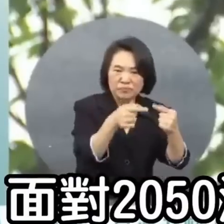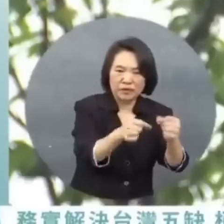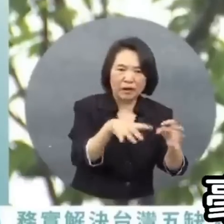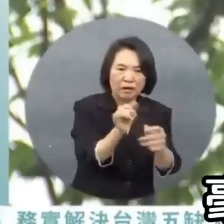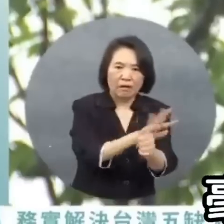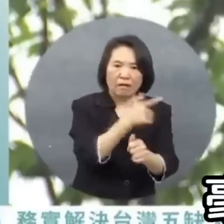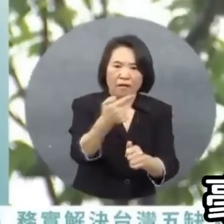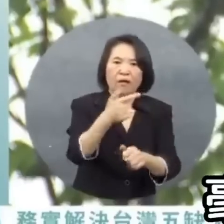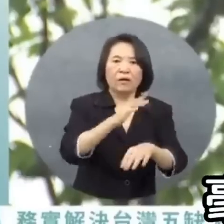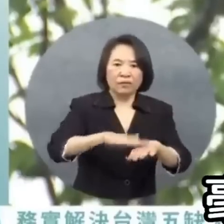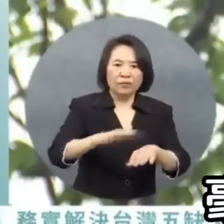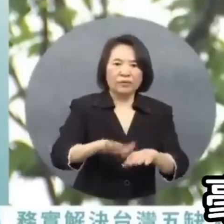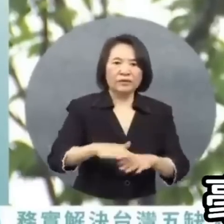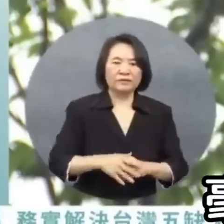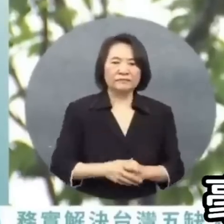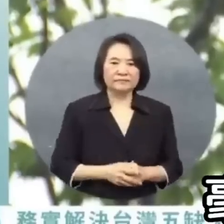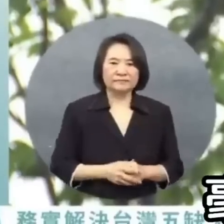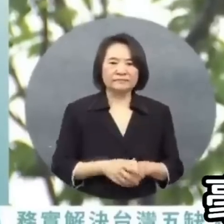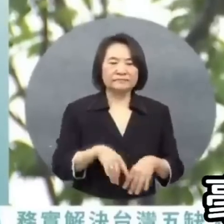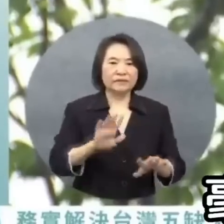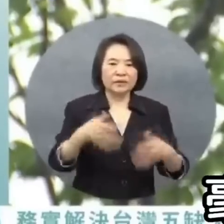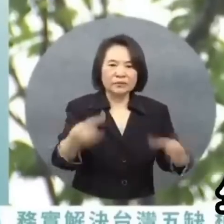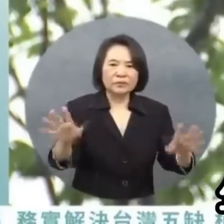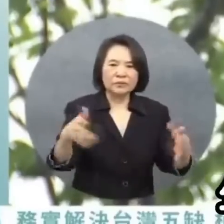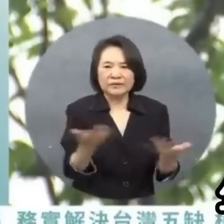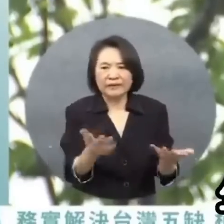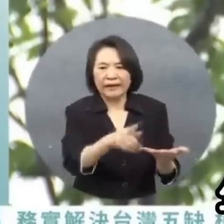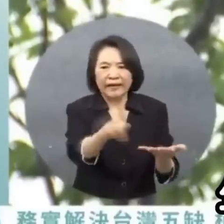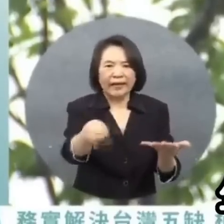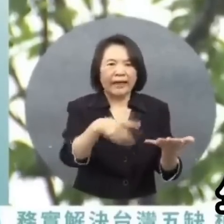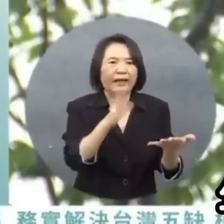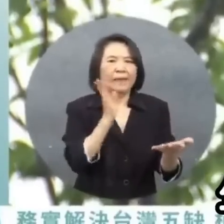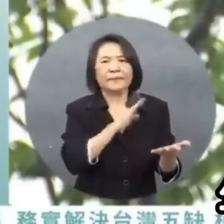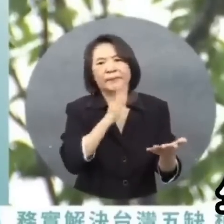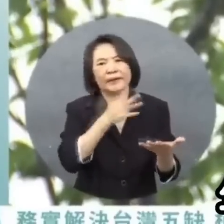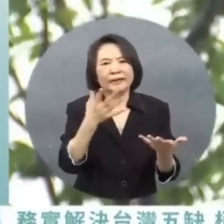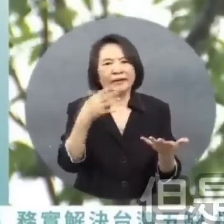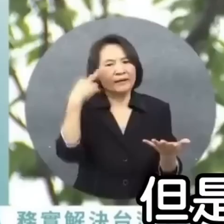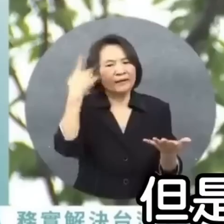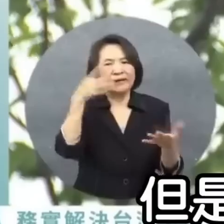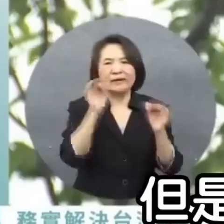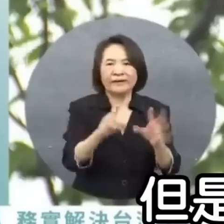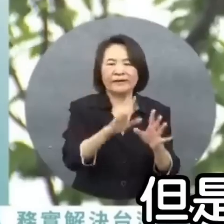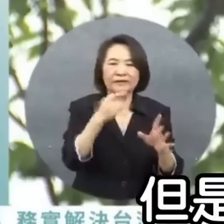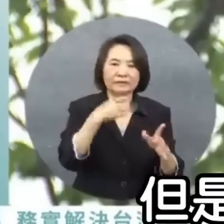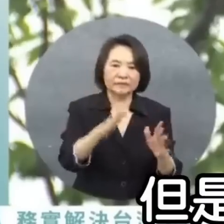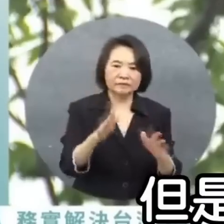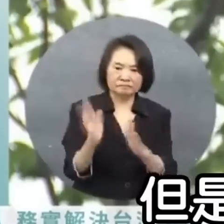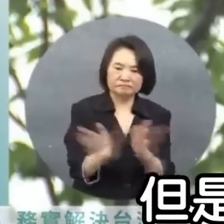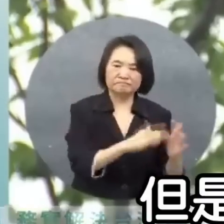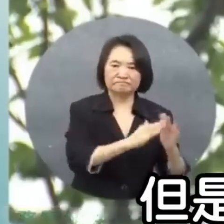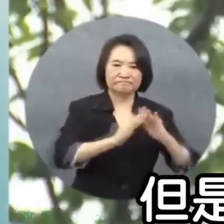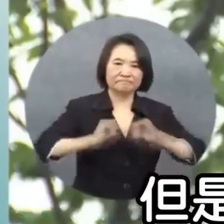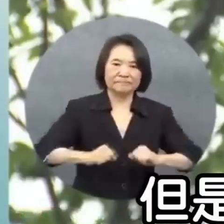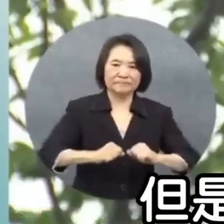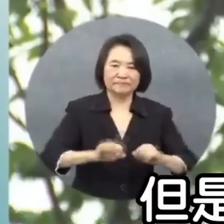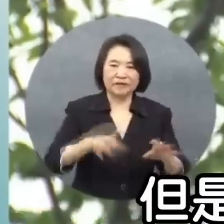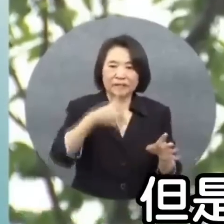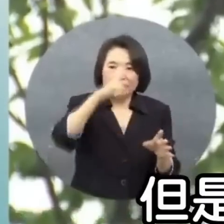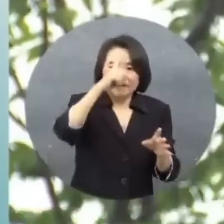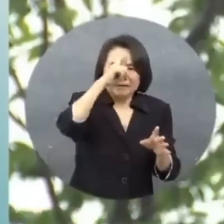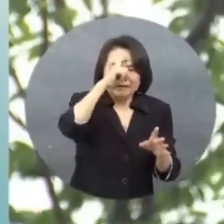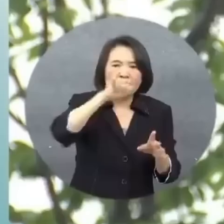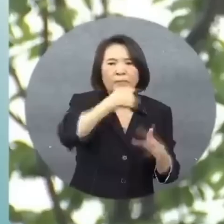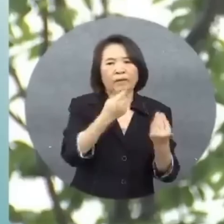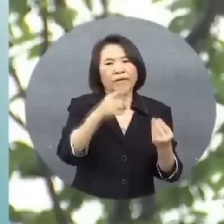冲击，毫无规划，百废待举，年轻人看不见希望。但是我们不能这样就算